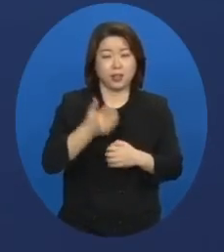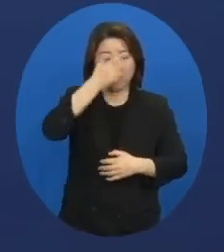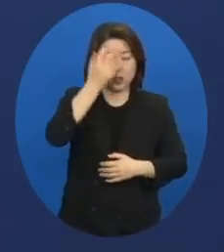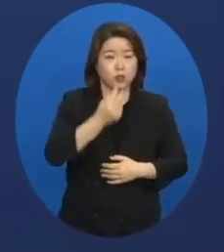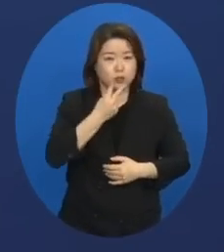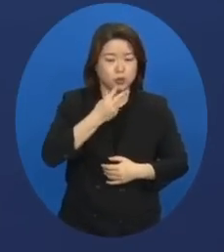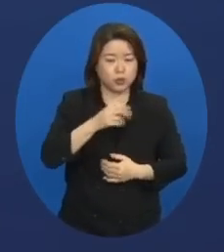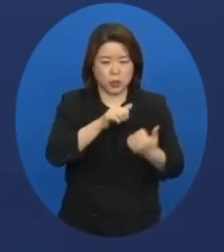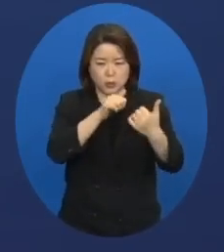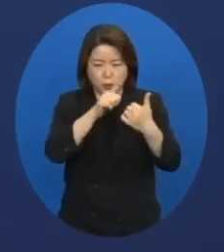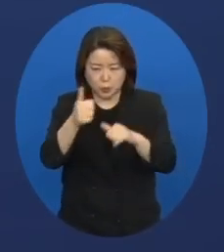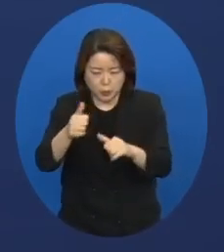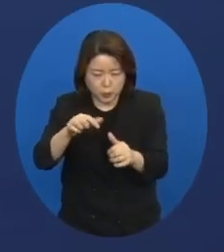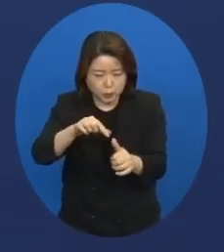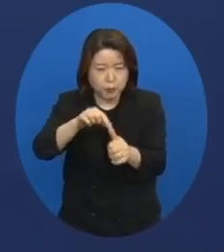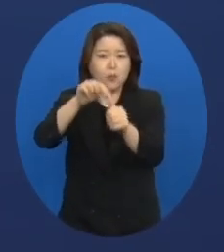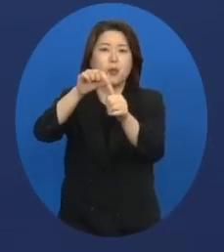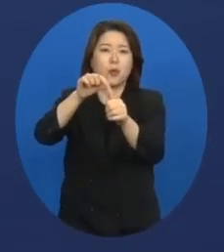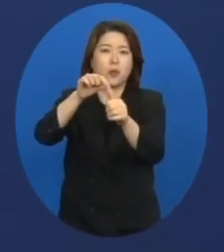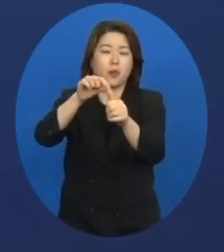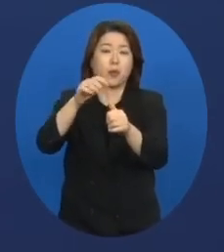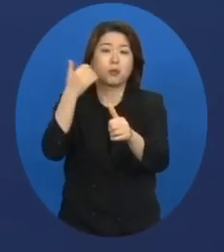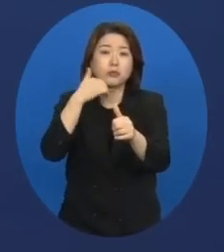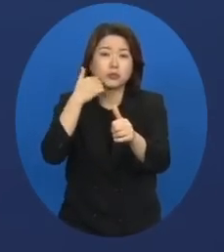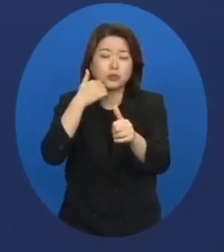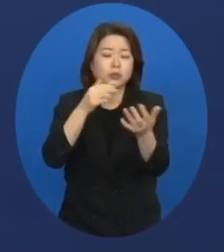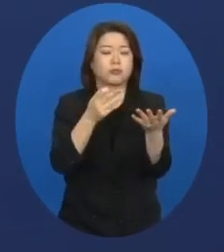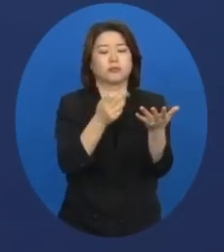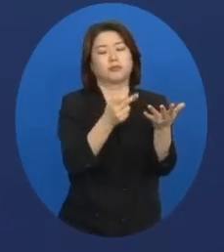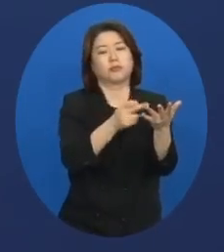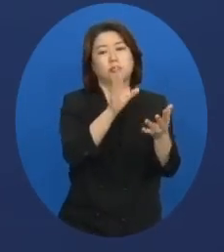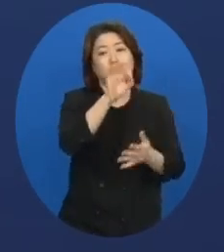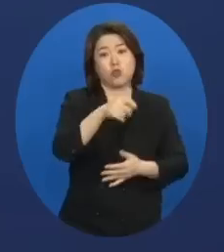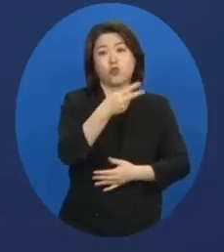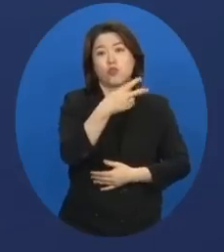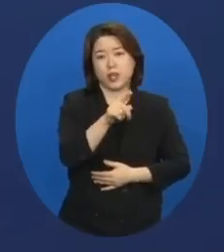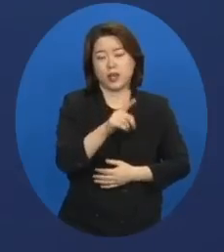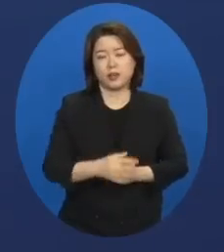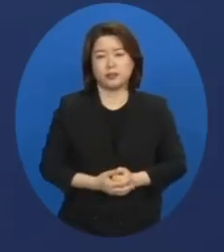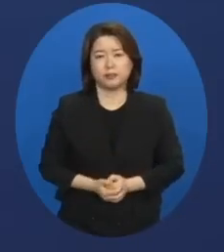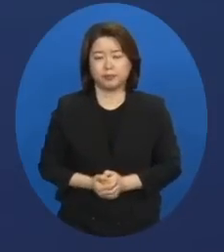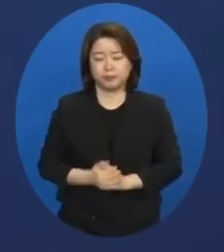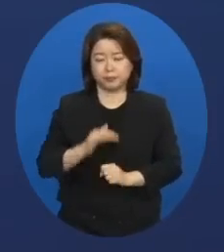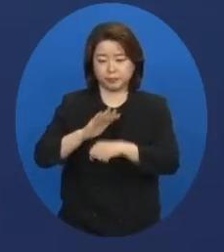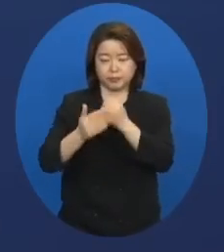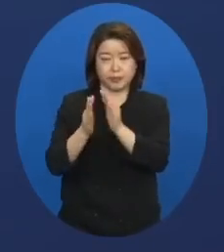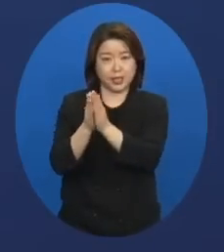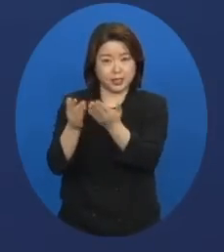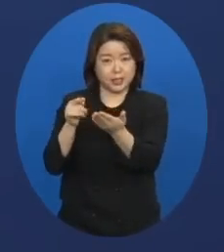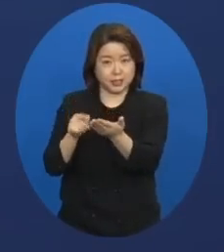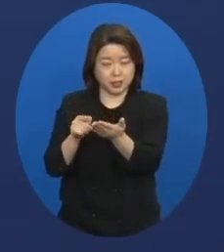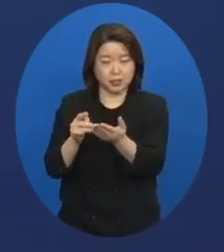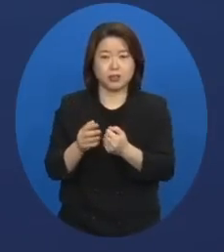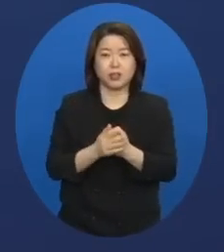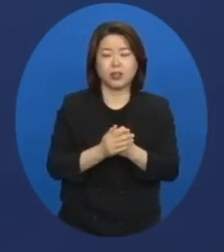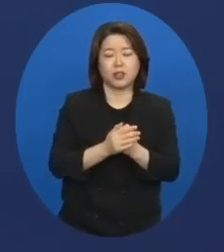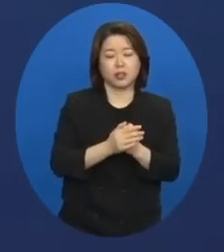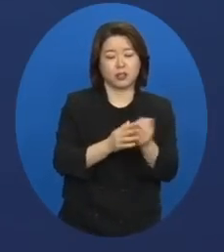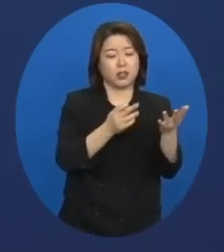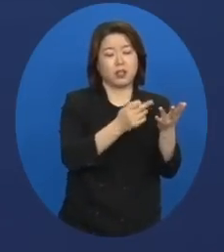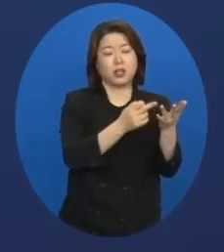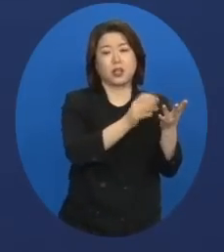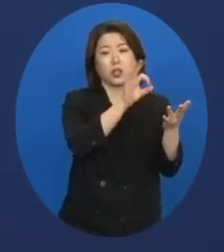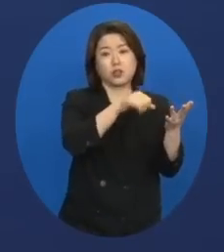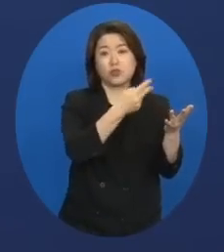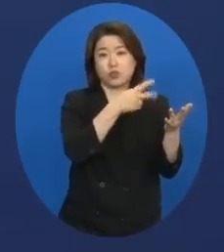죽음에서 건져준 사람, 유다입니다. 성경에 유다에게는 수치스러운 것